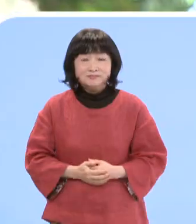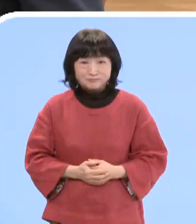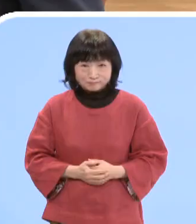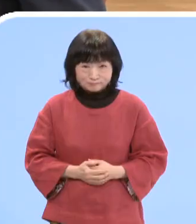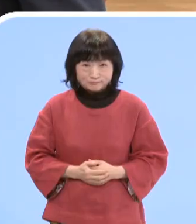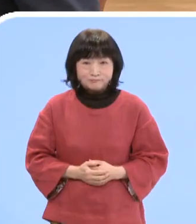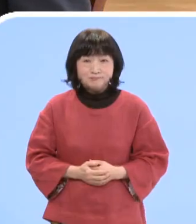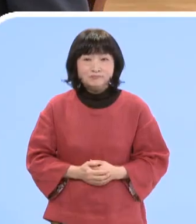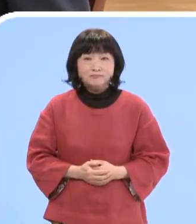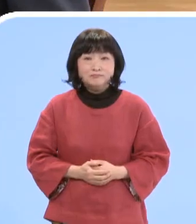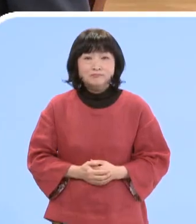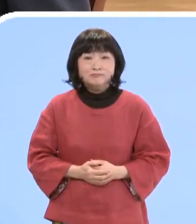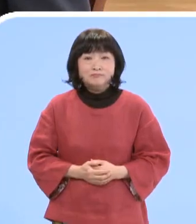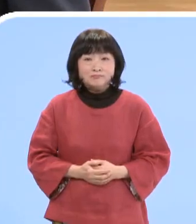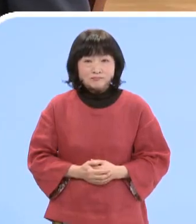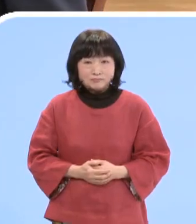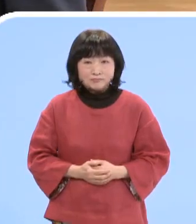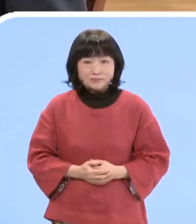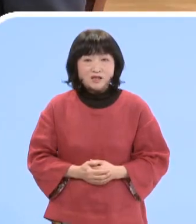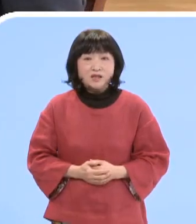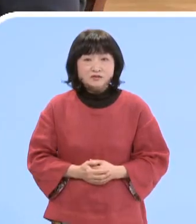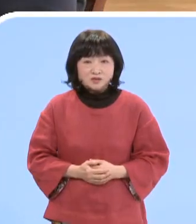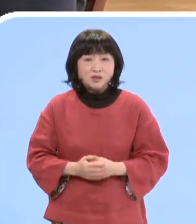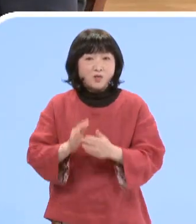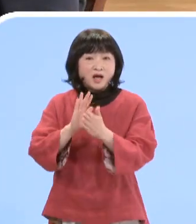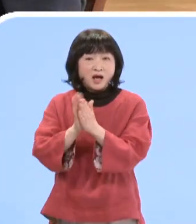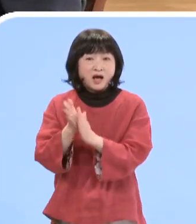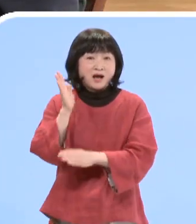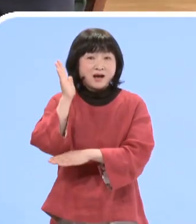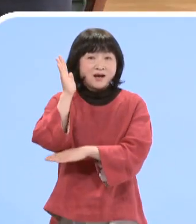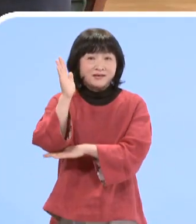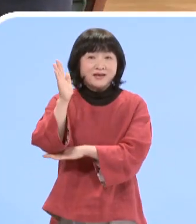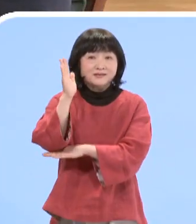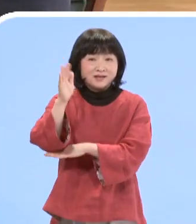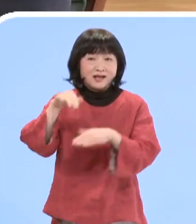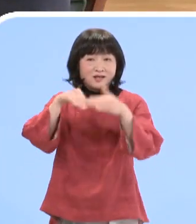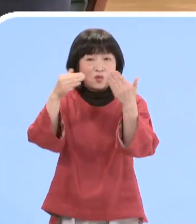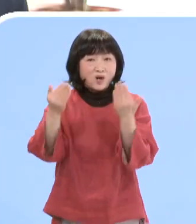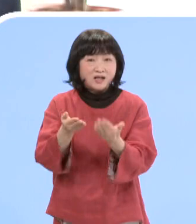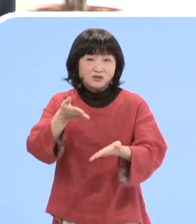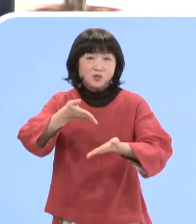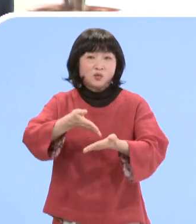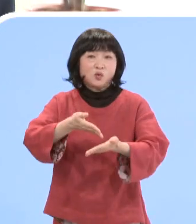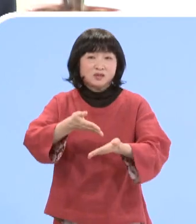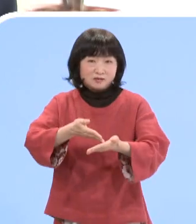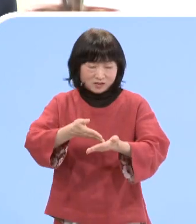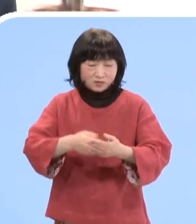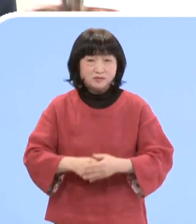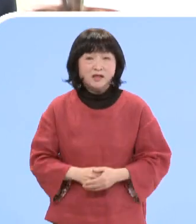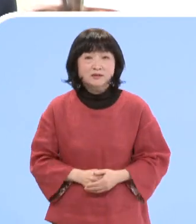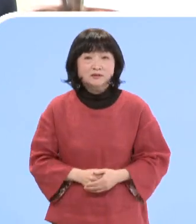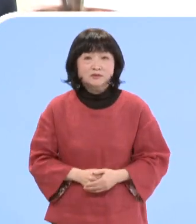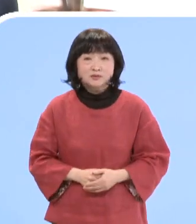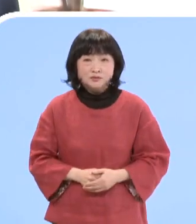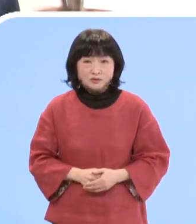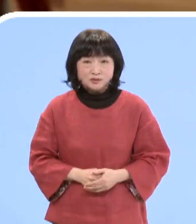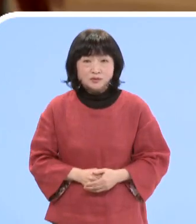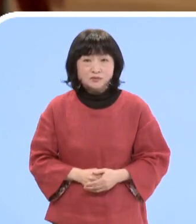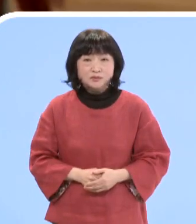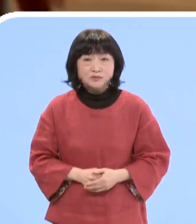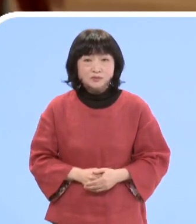れから31年度の県政という意味 で、はい、概要をご説明させていただいたと思います、 は い、 ではまず